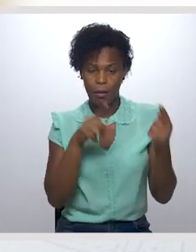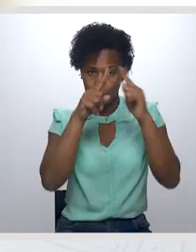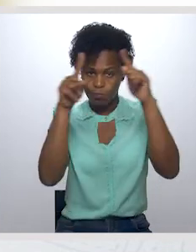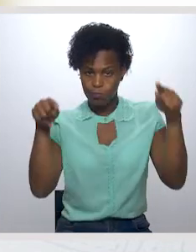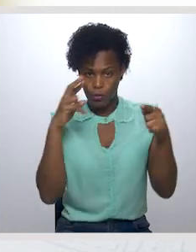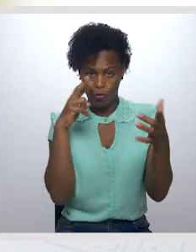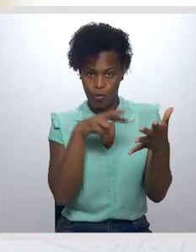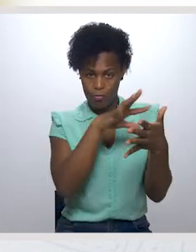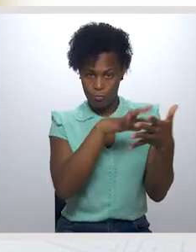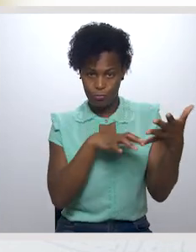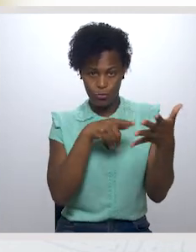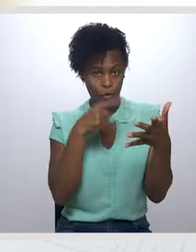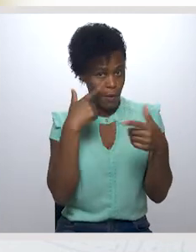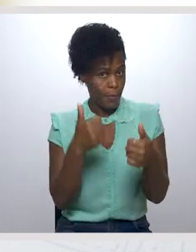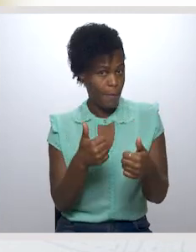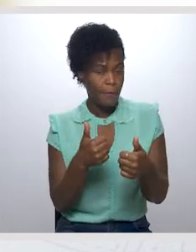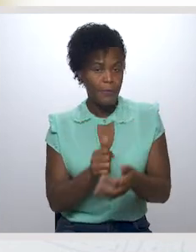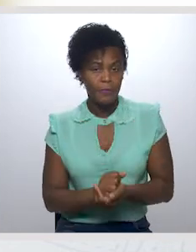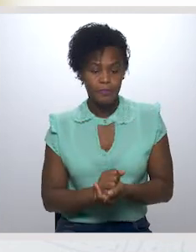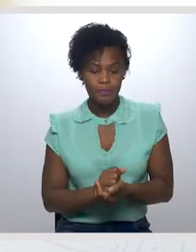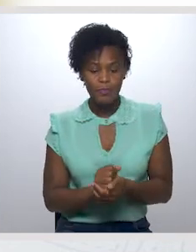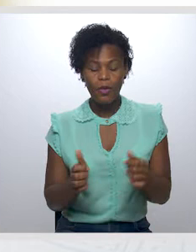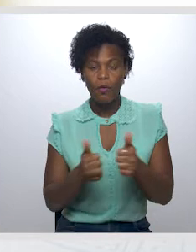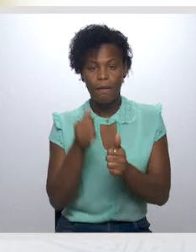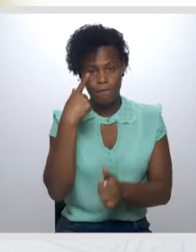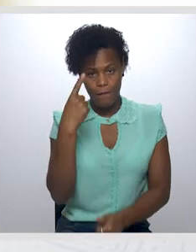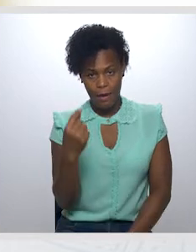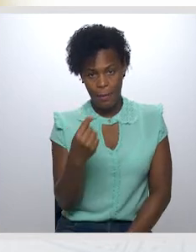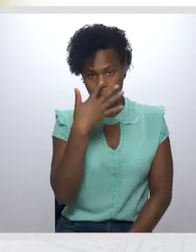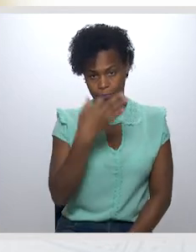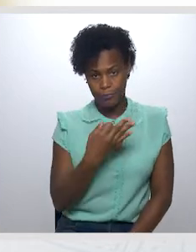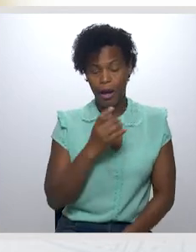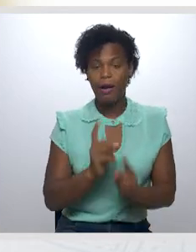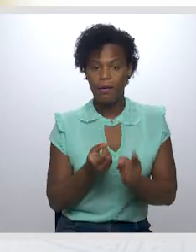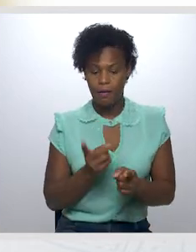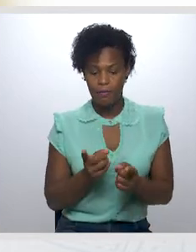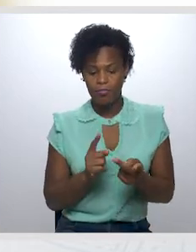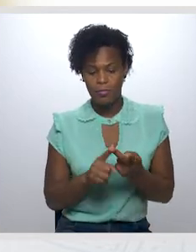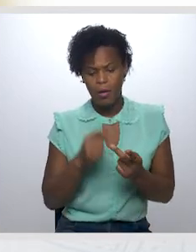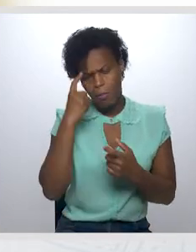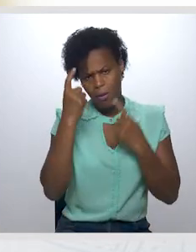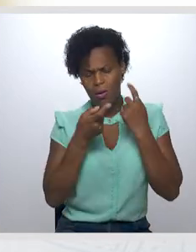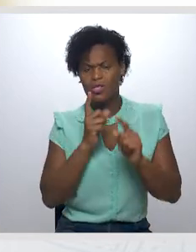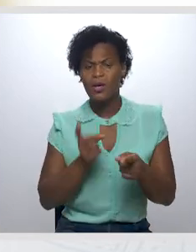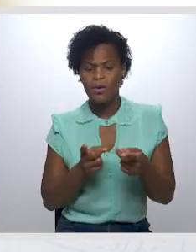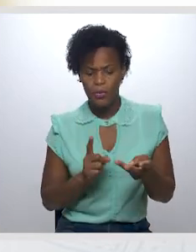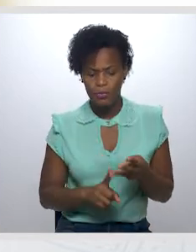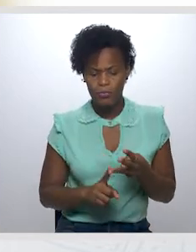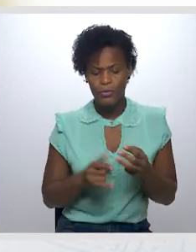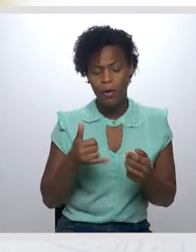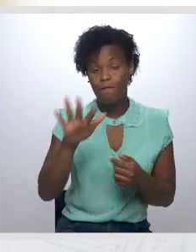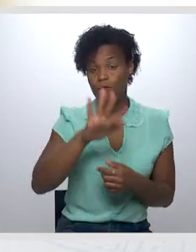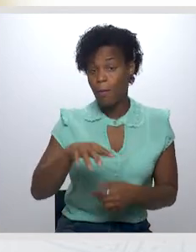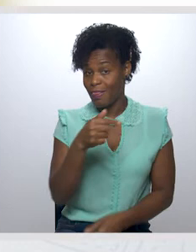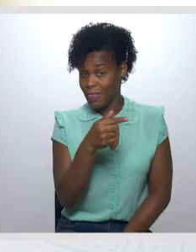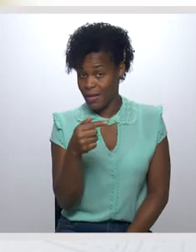là. Regardez bien. Avec le verbe croire que, penser que, à la